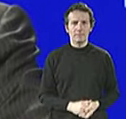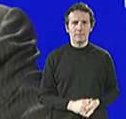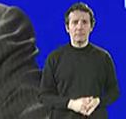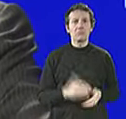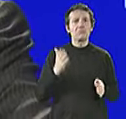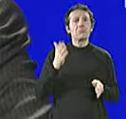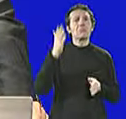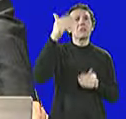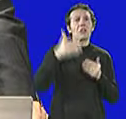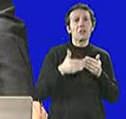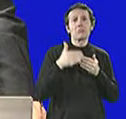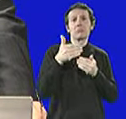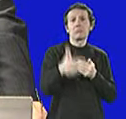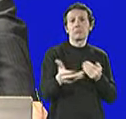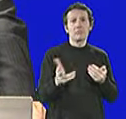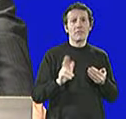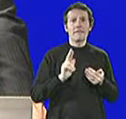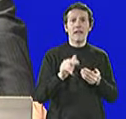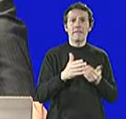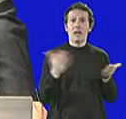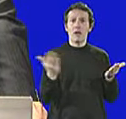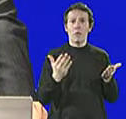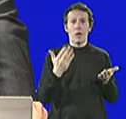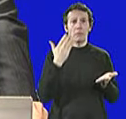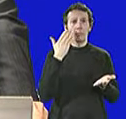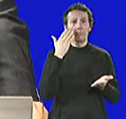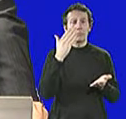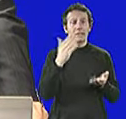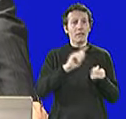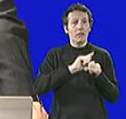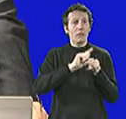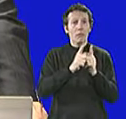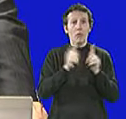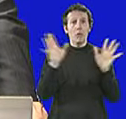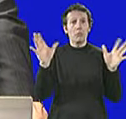Demain, si tout cela est réduit à néant,